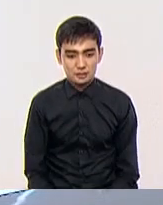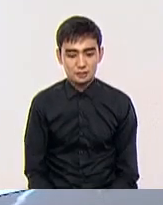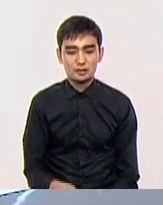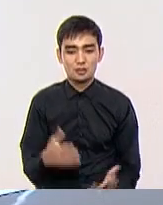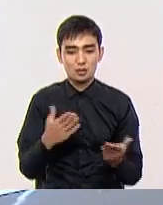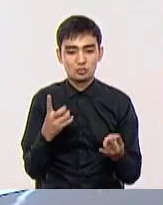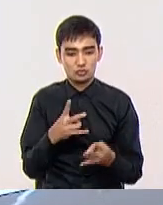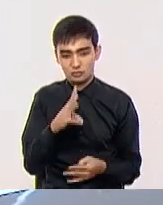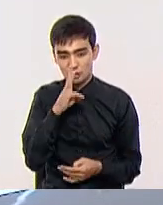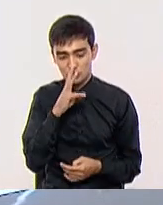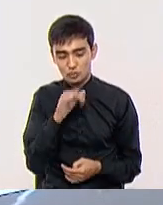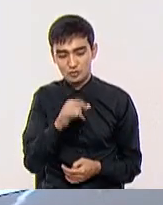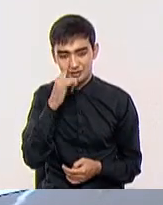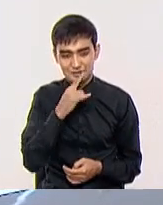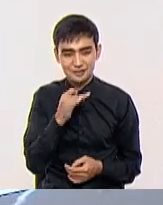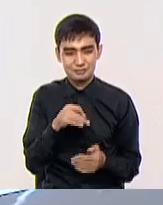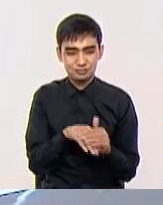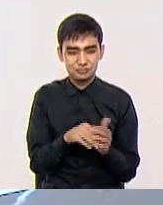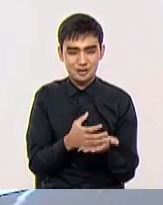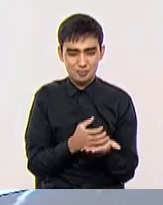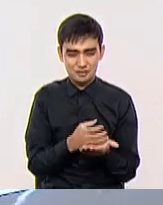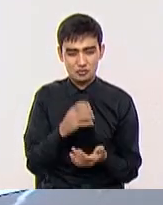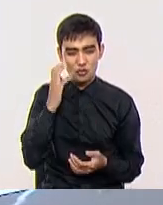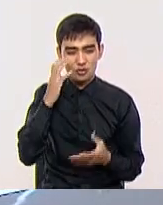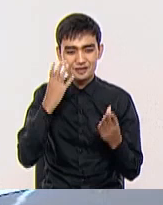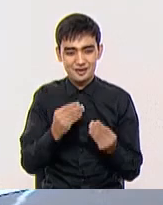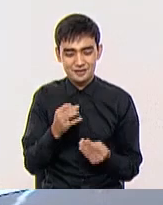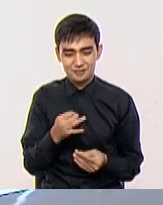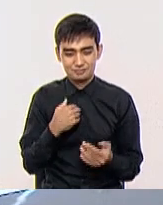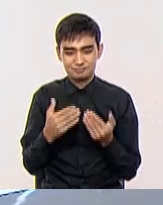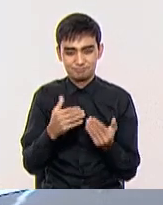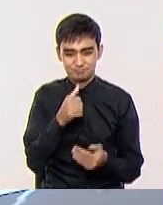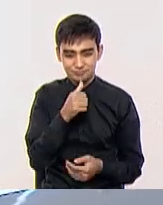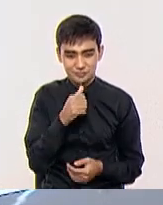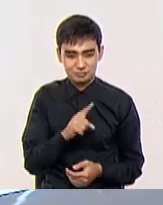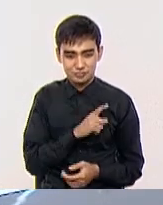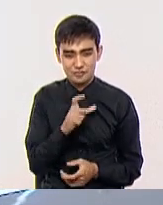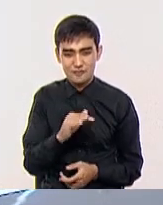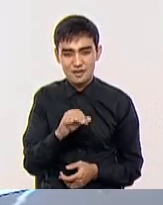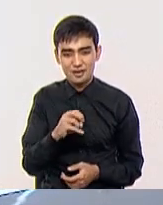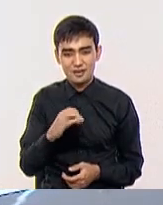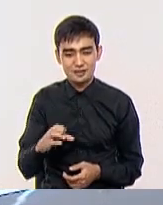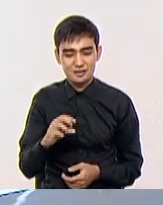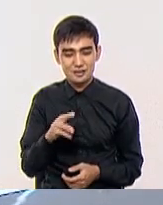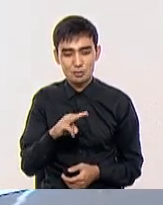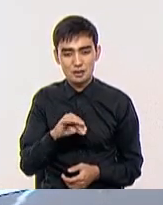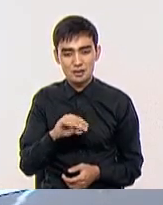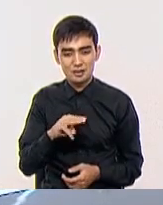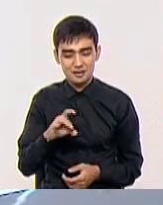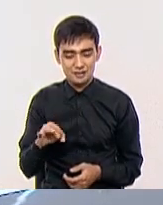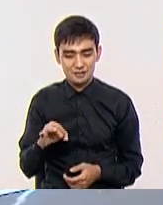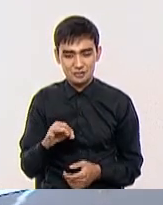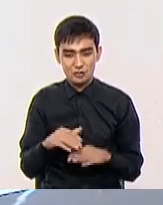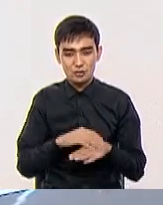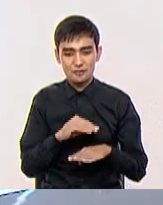Каким должен быть доход казахстанцев, чтобы откладывать деньги на черный день? Поговорим об этом с экспертом по финансам Дмитрием Казанцевым. Дмитрий,